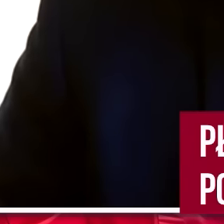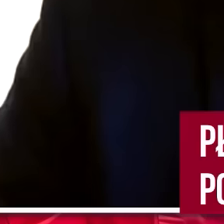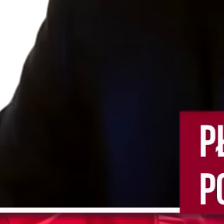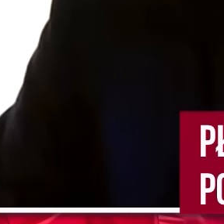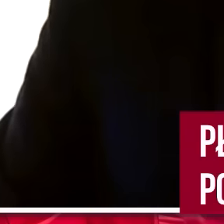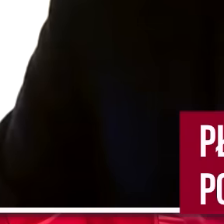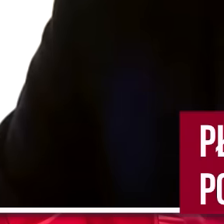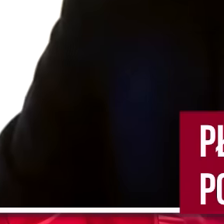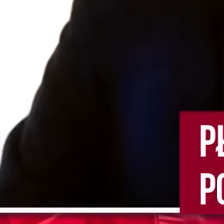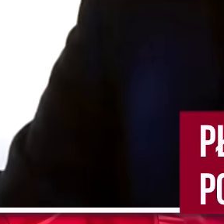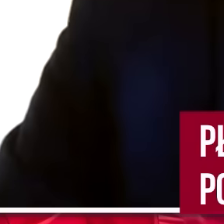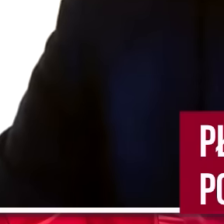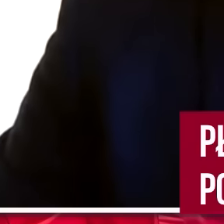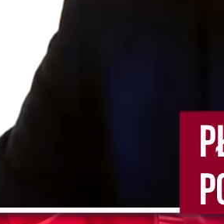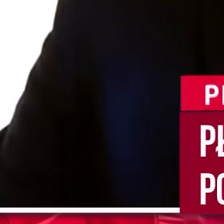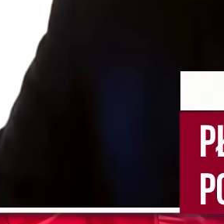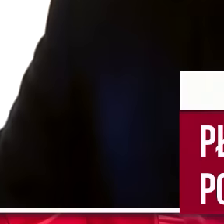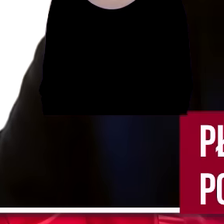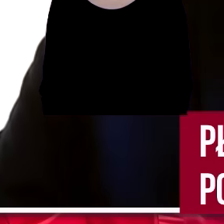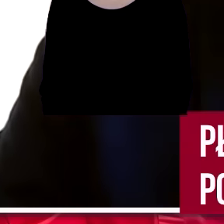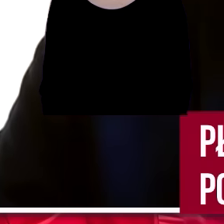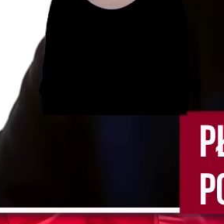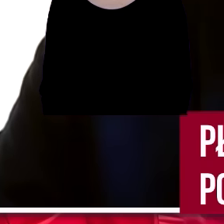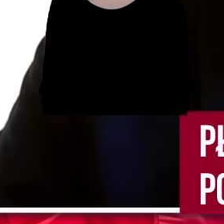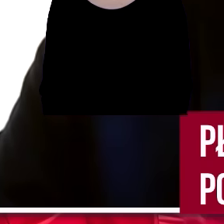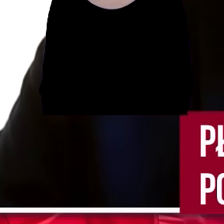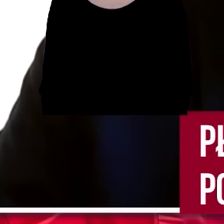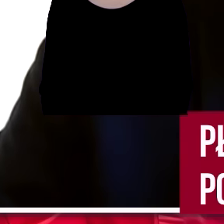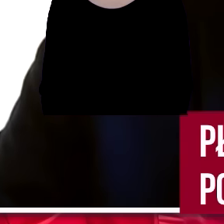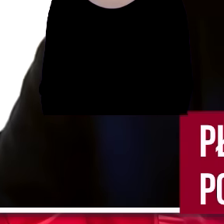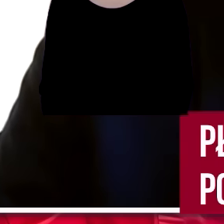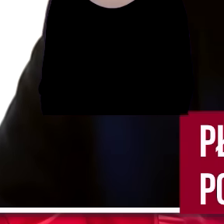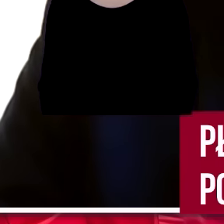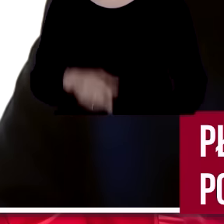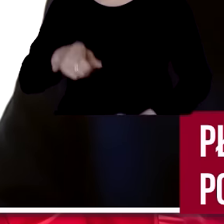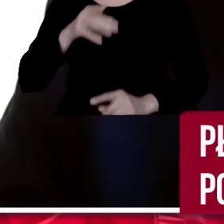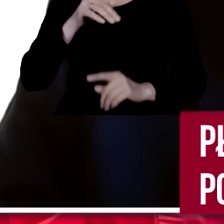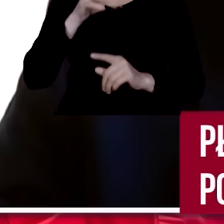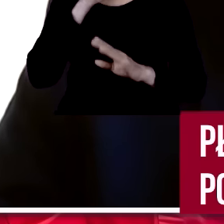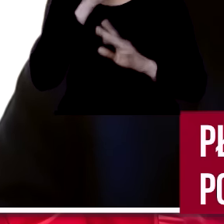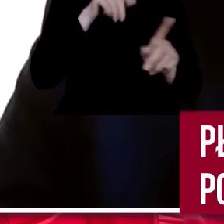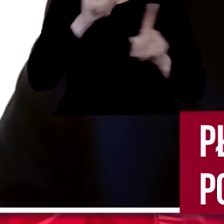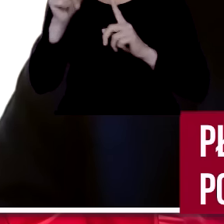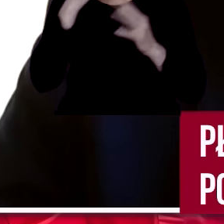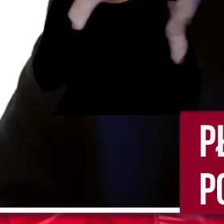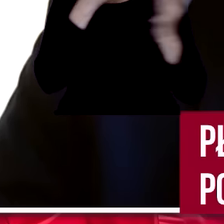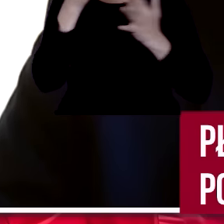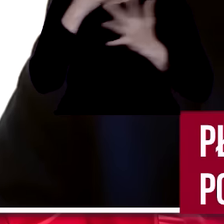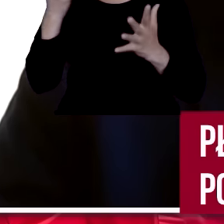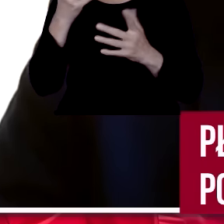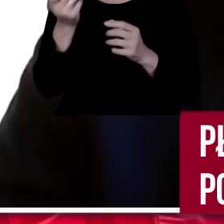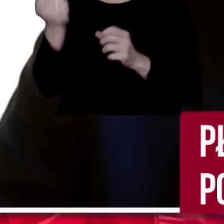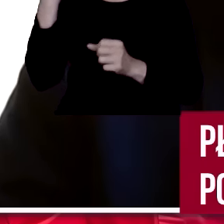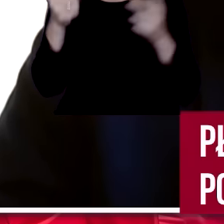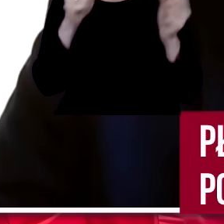tymi nieuczciwymi kontrahentami by była tego typu pożary w Polsce wybuchają non stop od